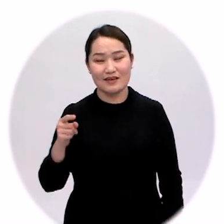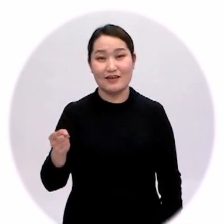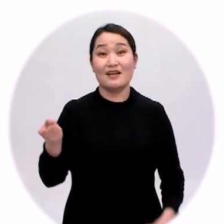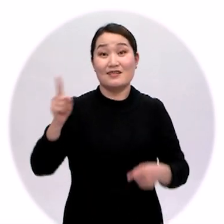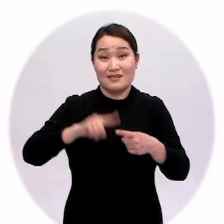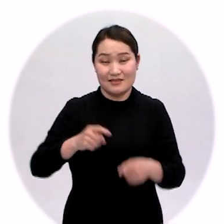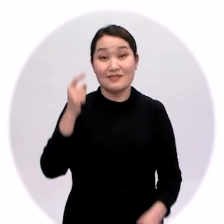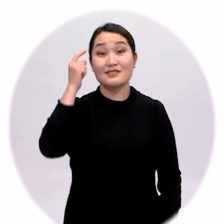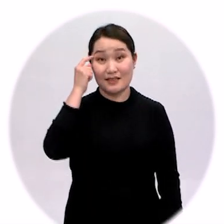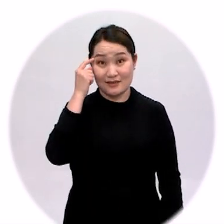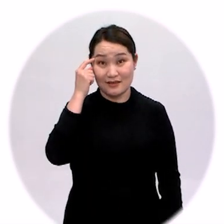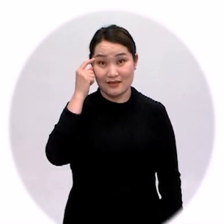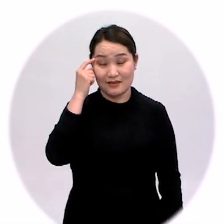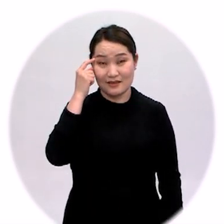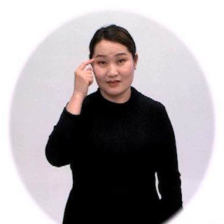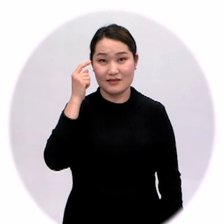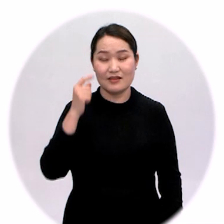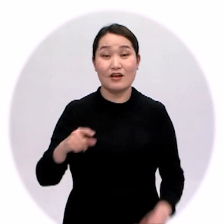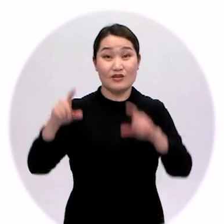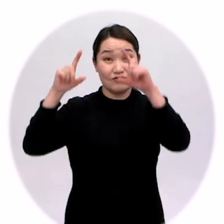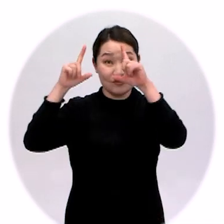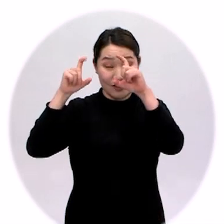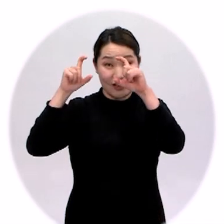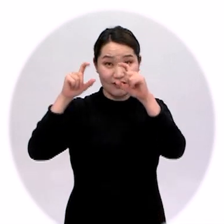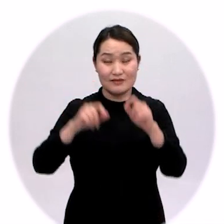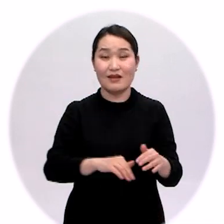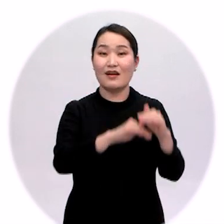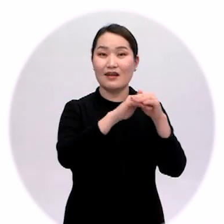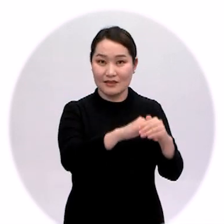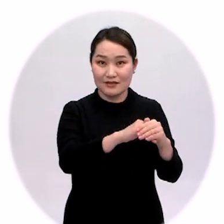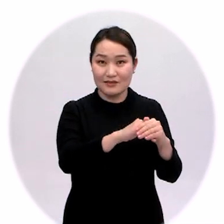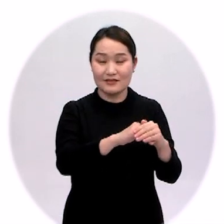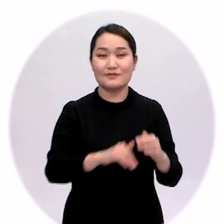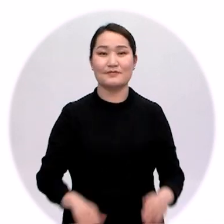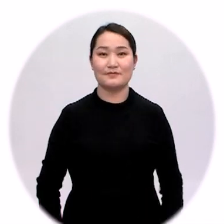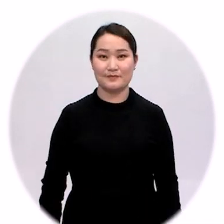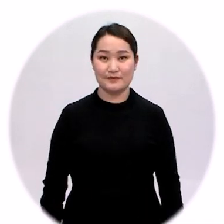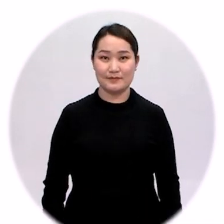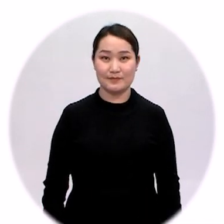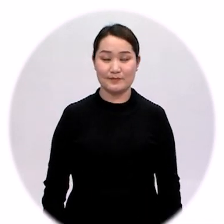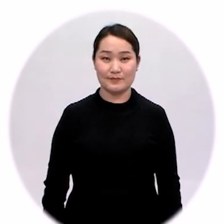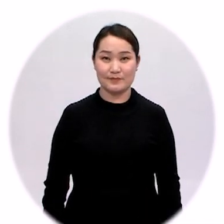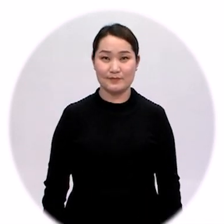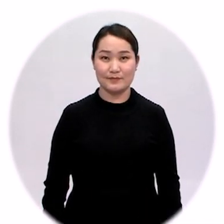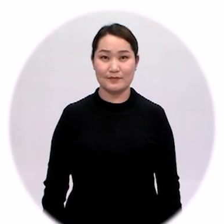санах, дурсах зорилгоор хүмүүс фото зургаа ахуулж хадгалдаг байх нэ.